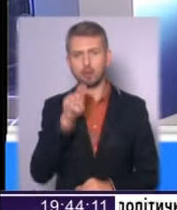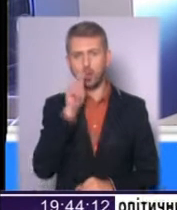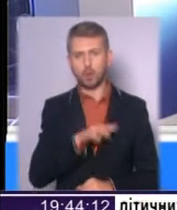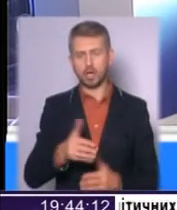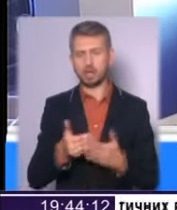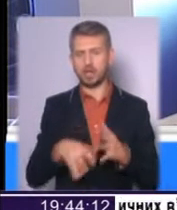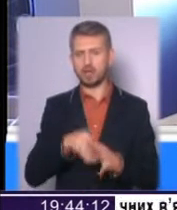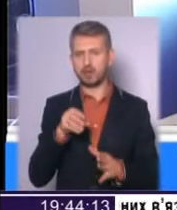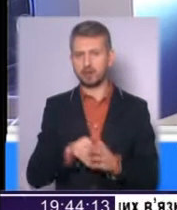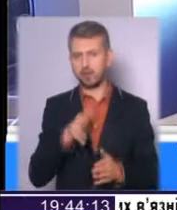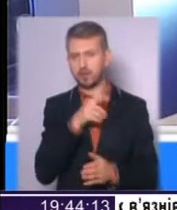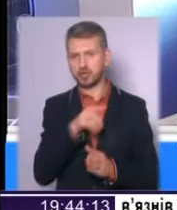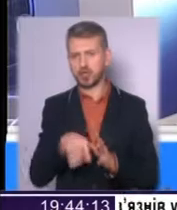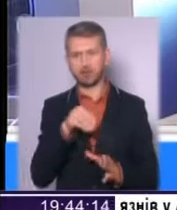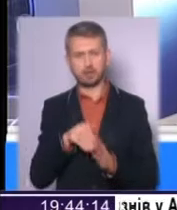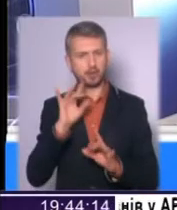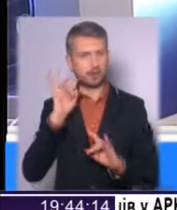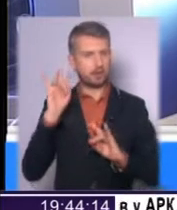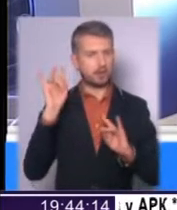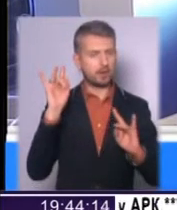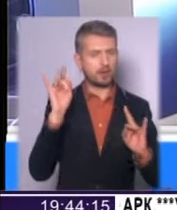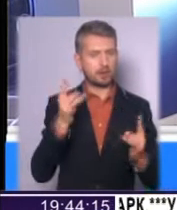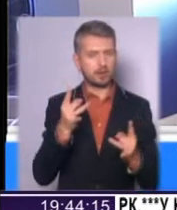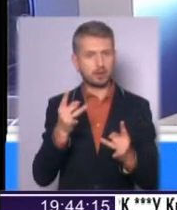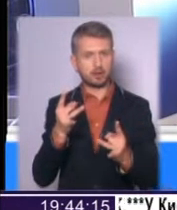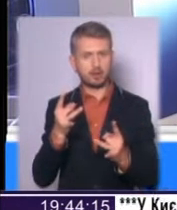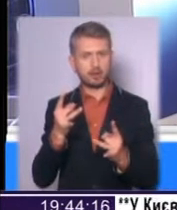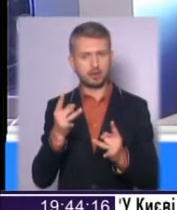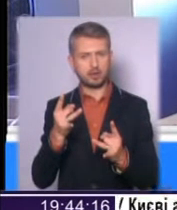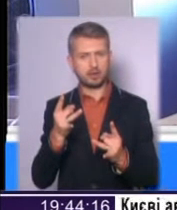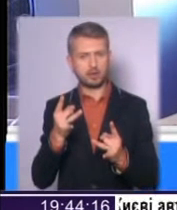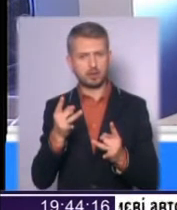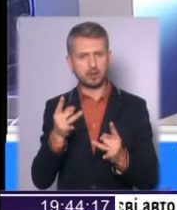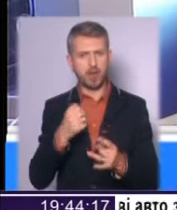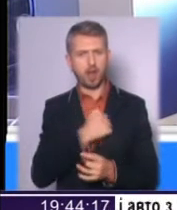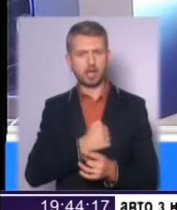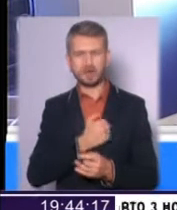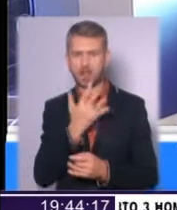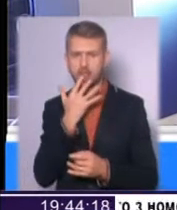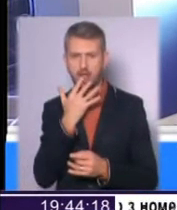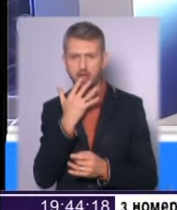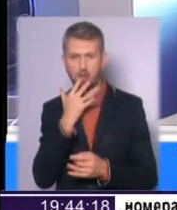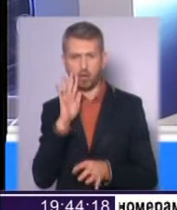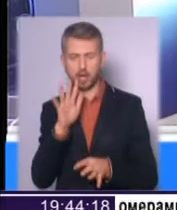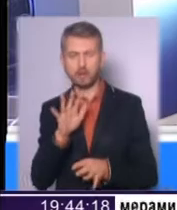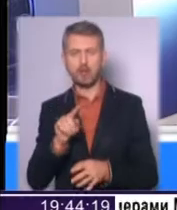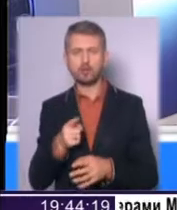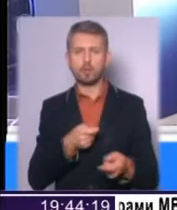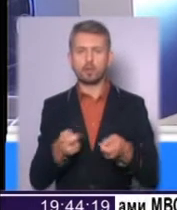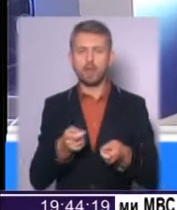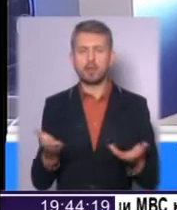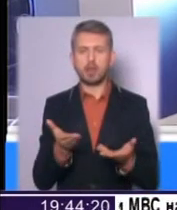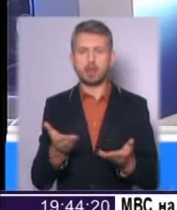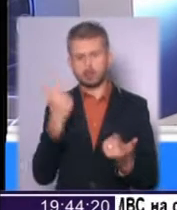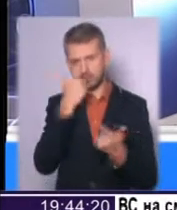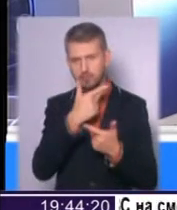їдуть за кордон. Їм вигідно. Українські компанії йдуть працювати за кордон, тому що їм не вигідно вкладати гроші в нові газові родовища. Давайте ми